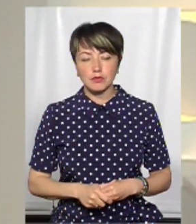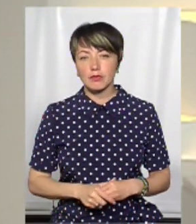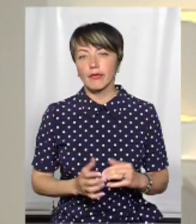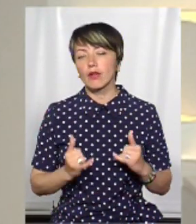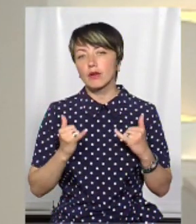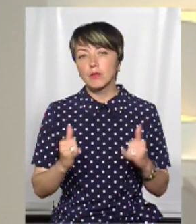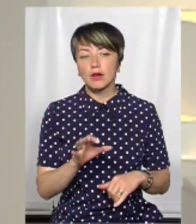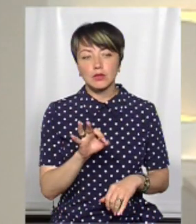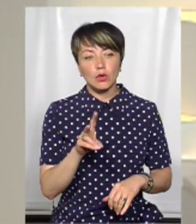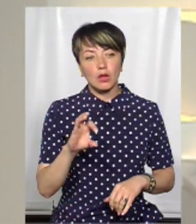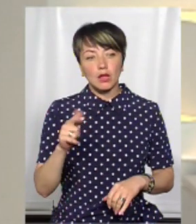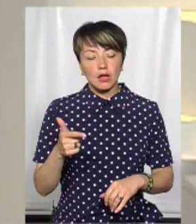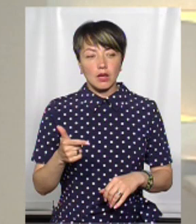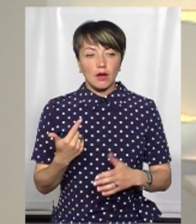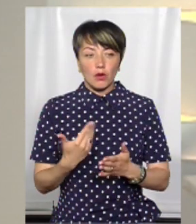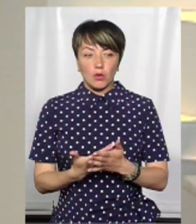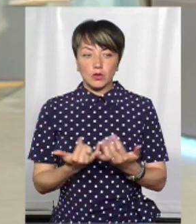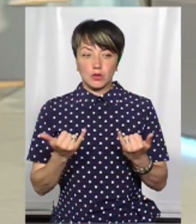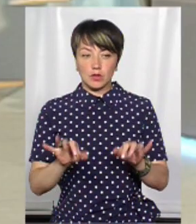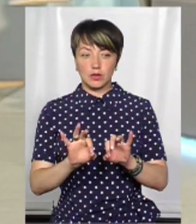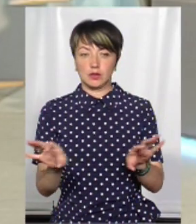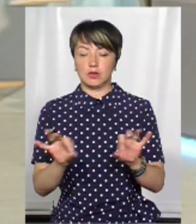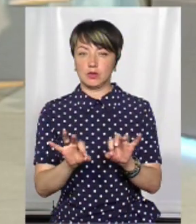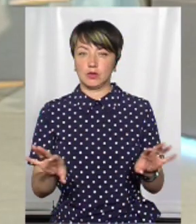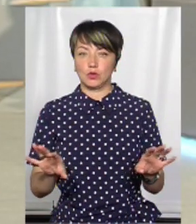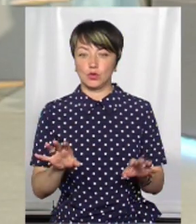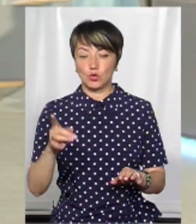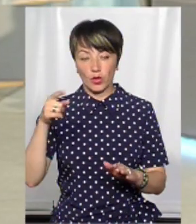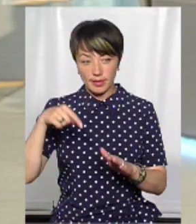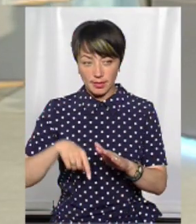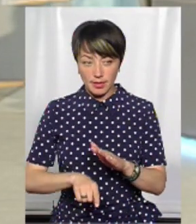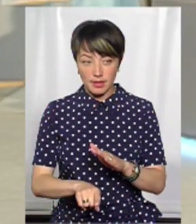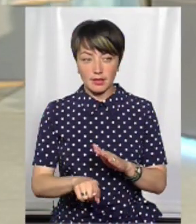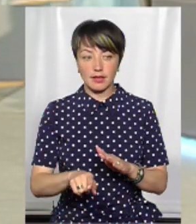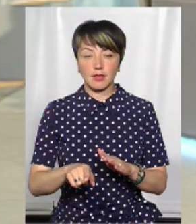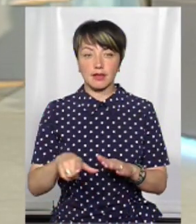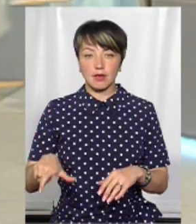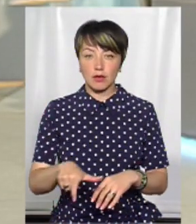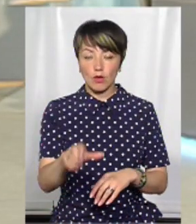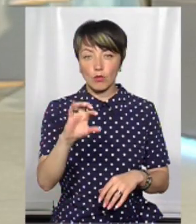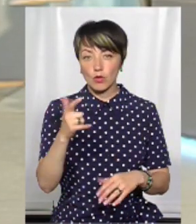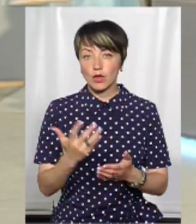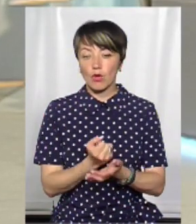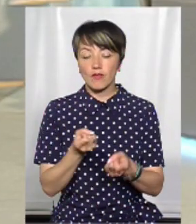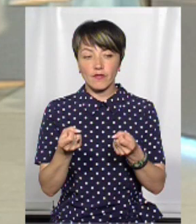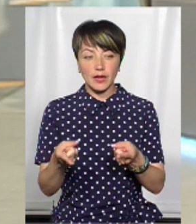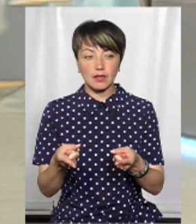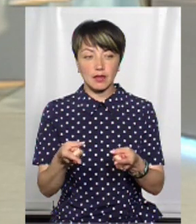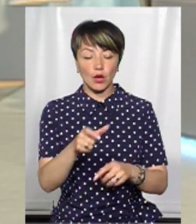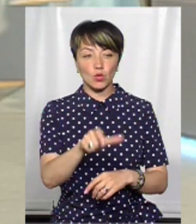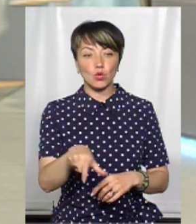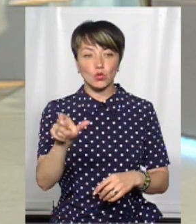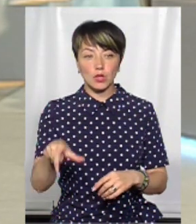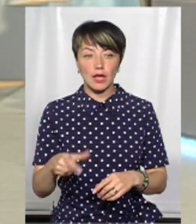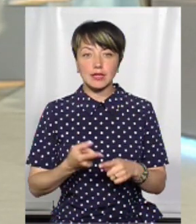Пане Олег. А ось пан Юрій тільки що розповів, що на дні Південного Бугу він знаходить те, що викидають туди